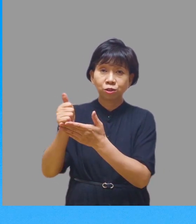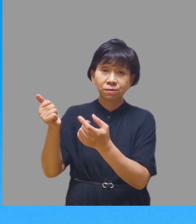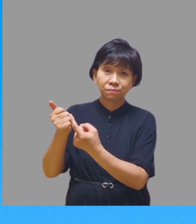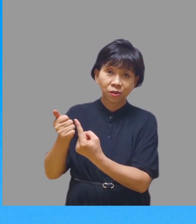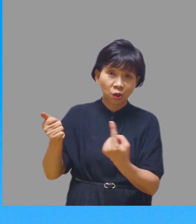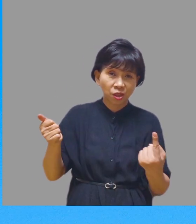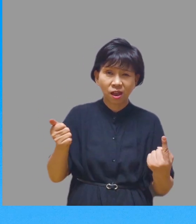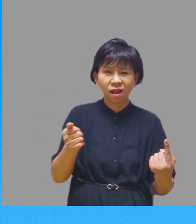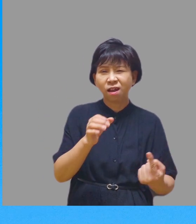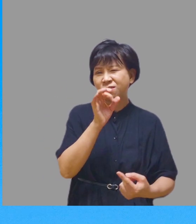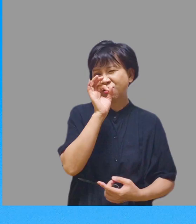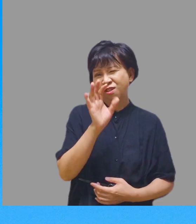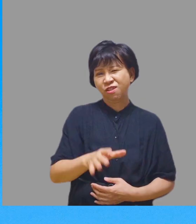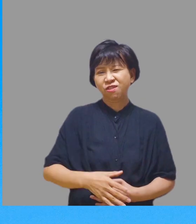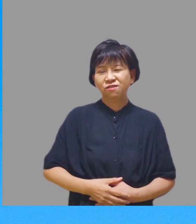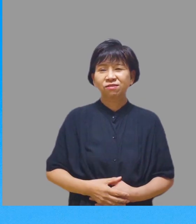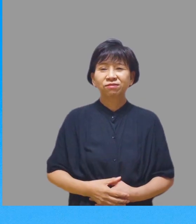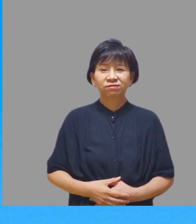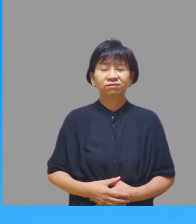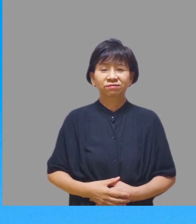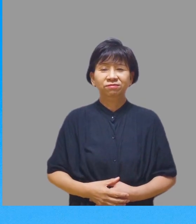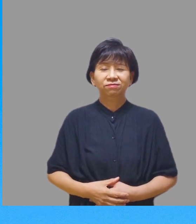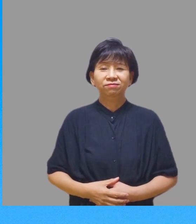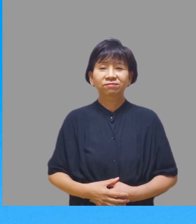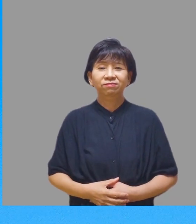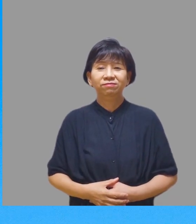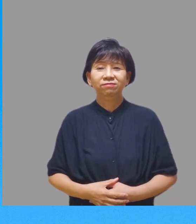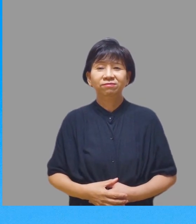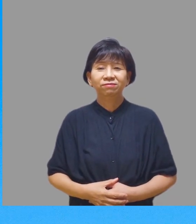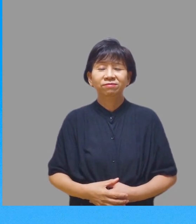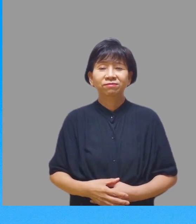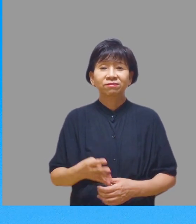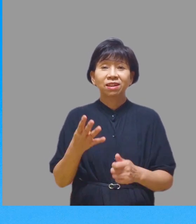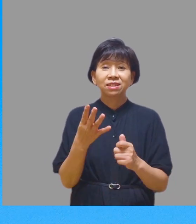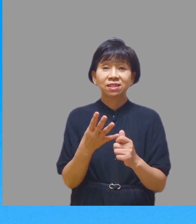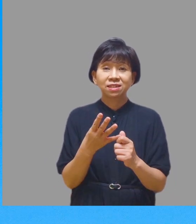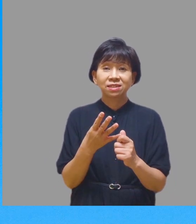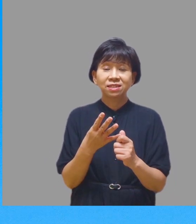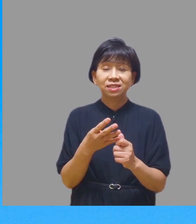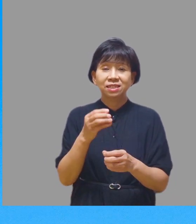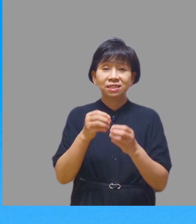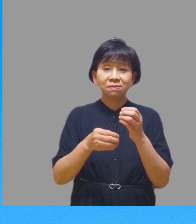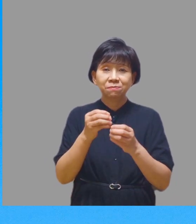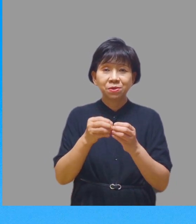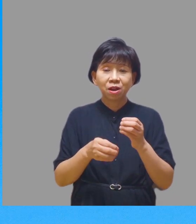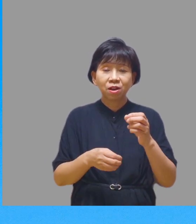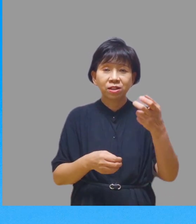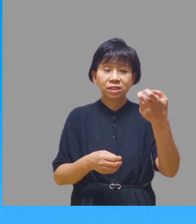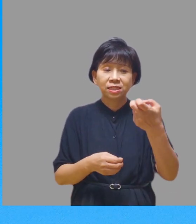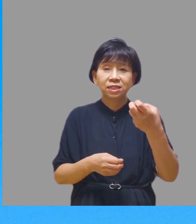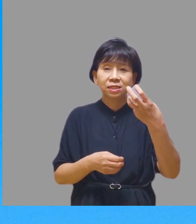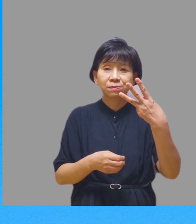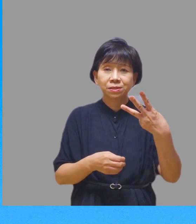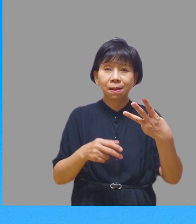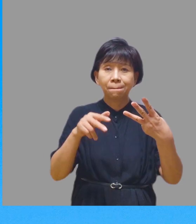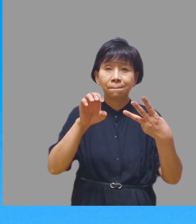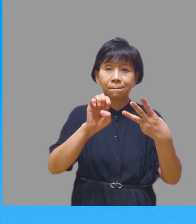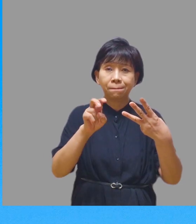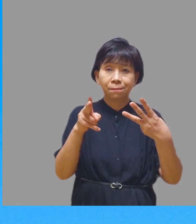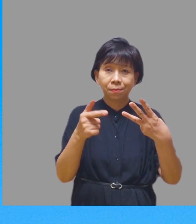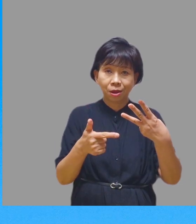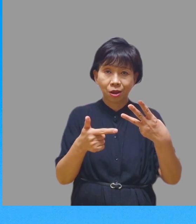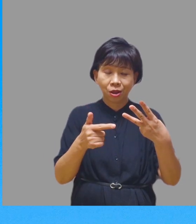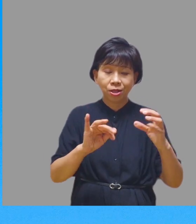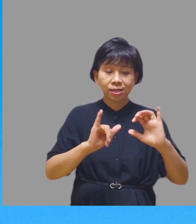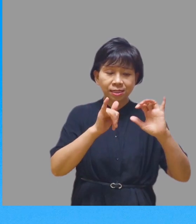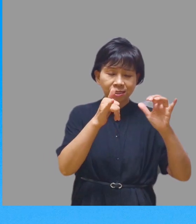된다라는 말씀을 같이 나누었습니다. 또 넷째 주에는 시편 73편의 말씀을 통해서 세상의